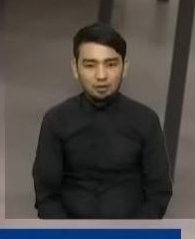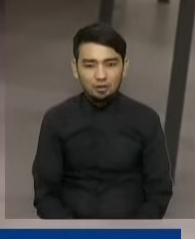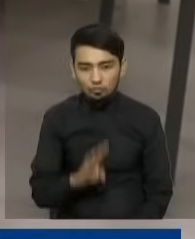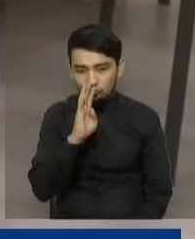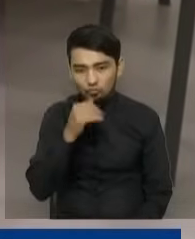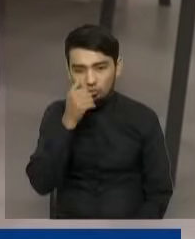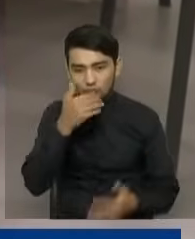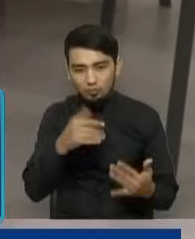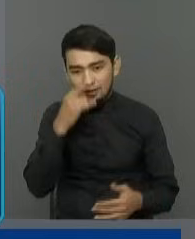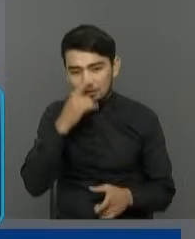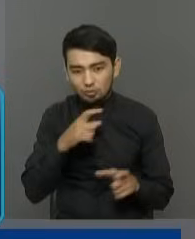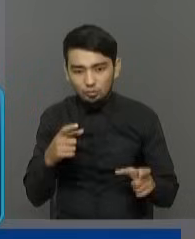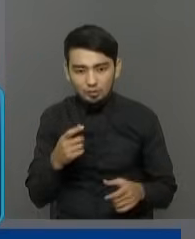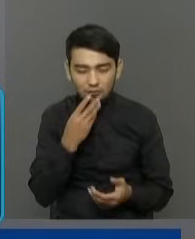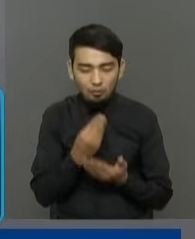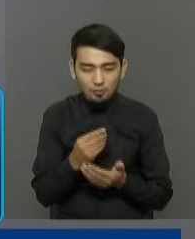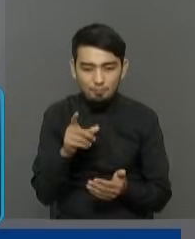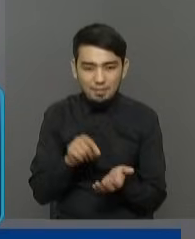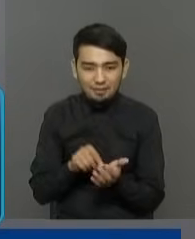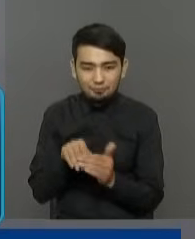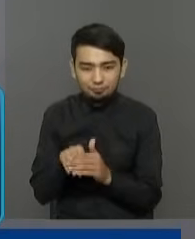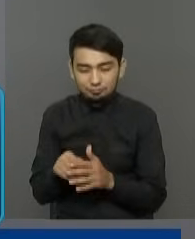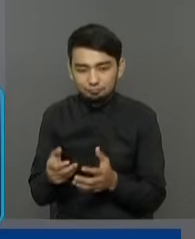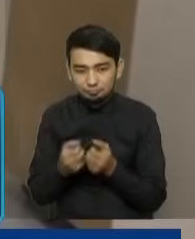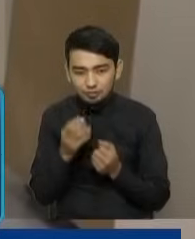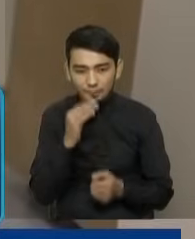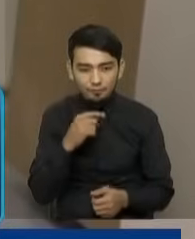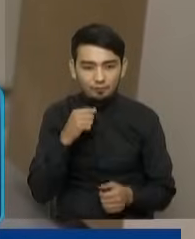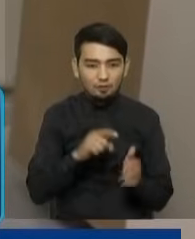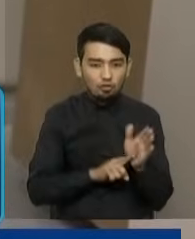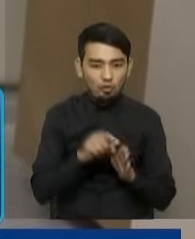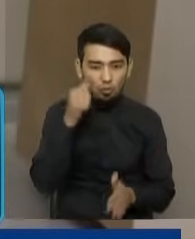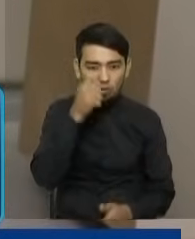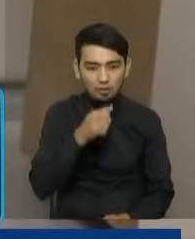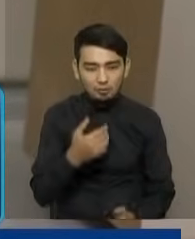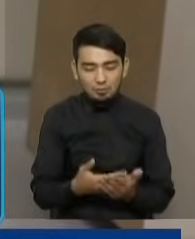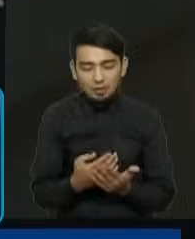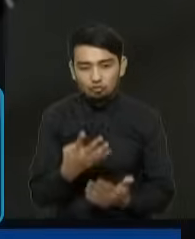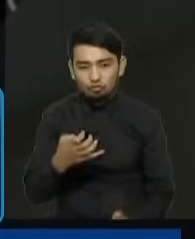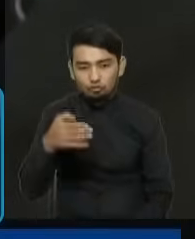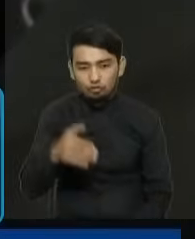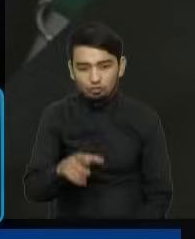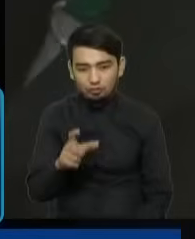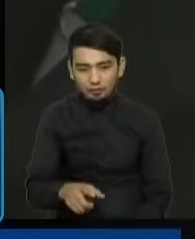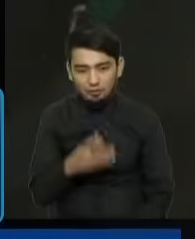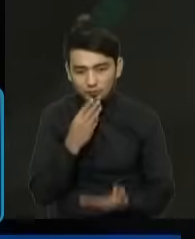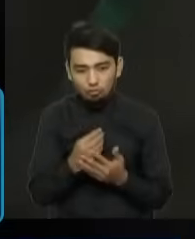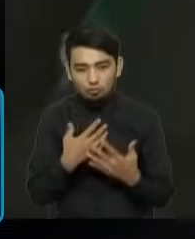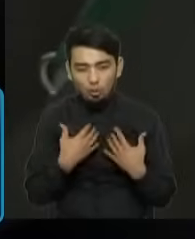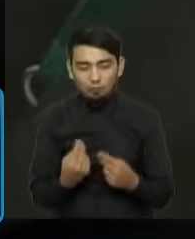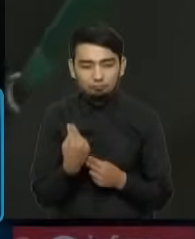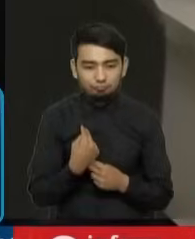года казахстанцы могут использовать свои пенсионные накопления. С начала года порядка 400 тысяч человек смогли поправить здоровье за